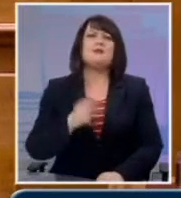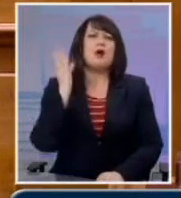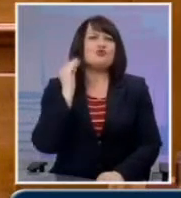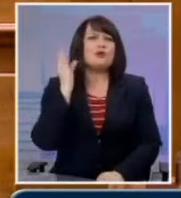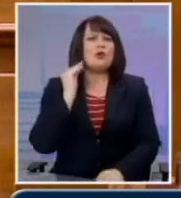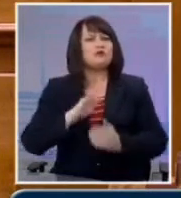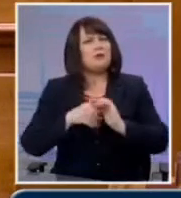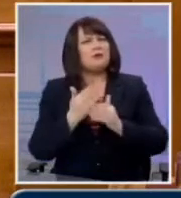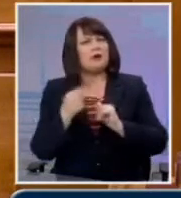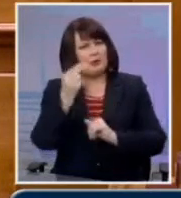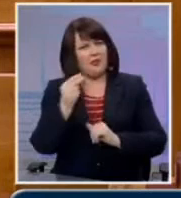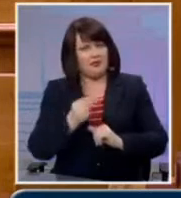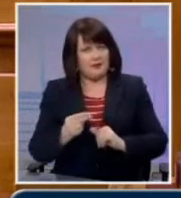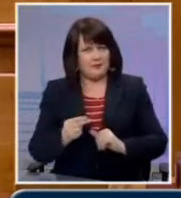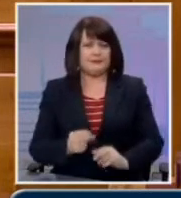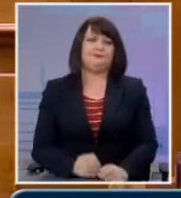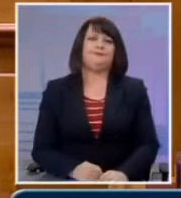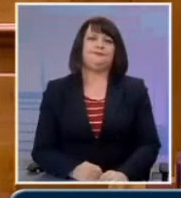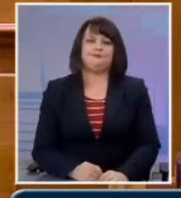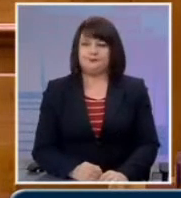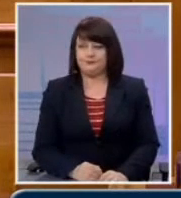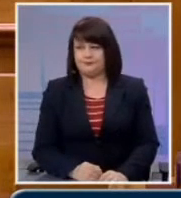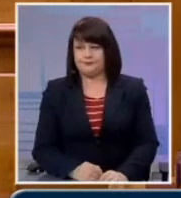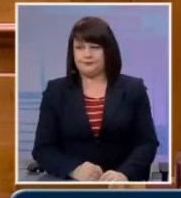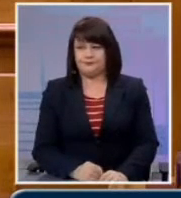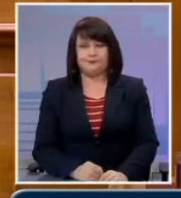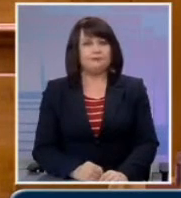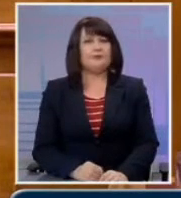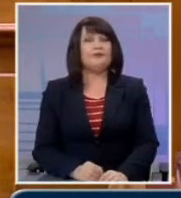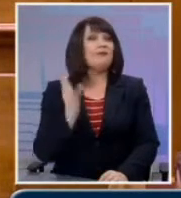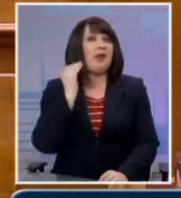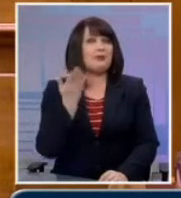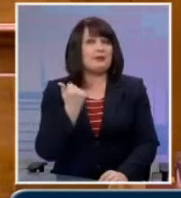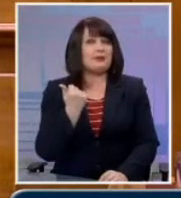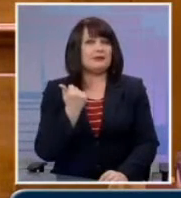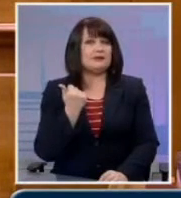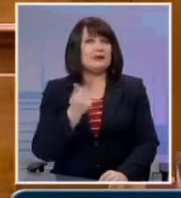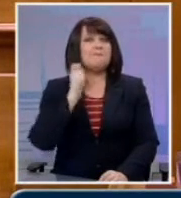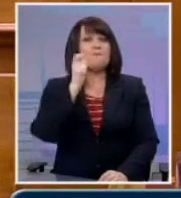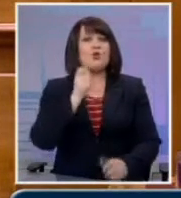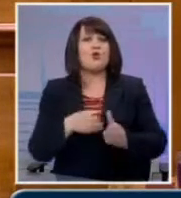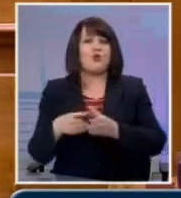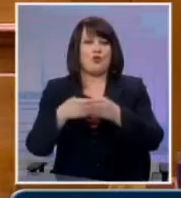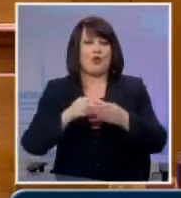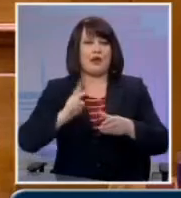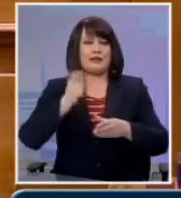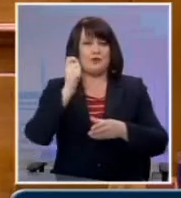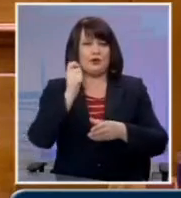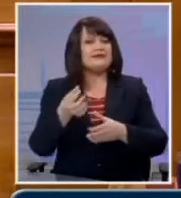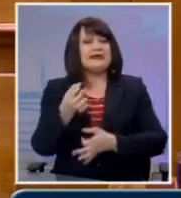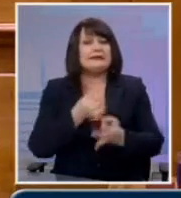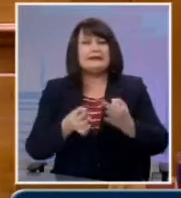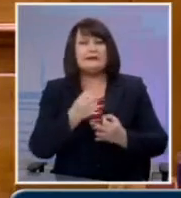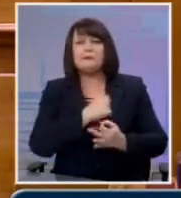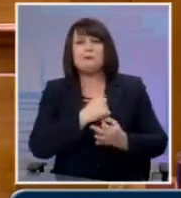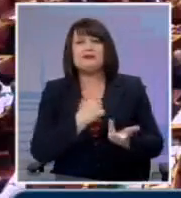άλλα ενδιαφέροντα ζητήματα. Αλλά δεν ακούσαμε τι λένε τα κόμματα ιδίως αντιπολίτευσης. Για